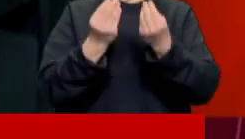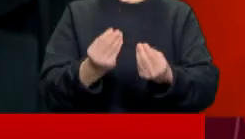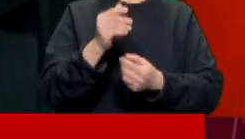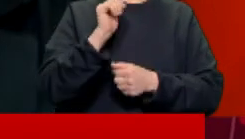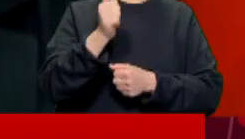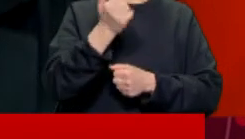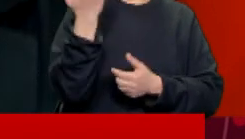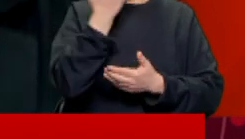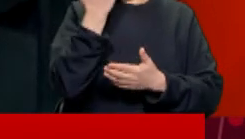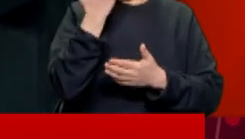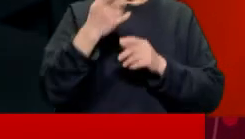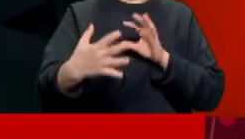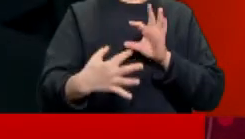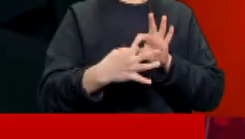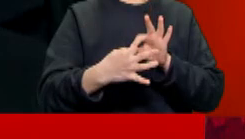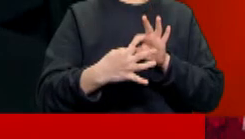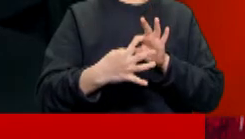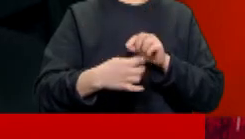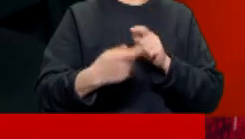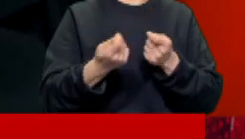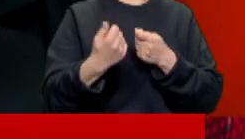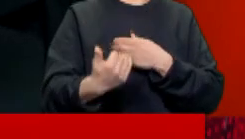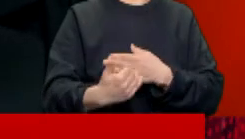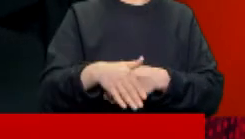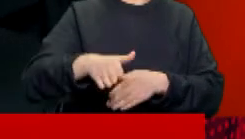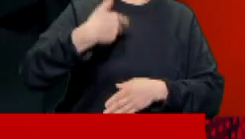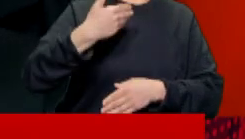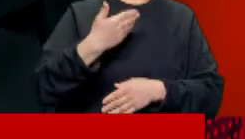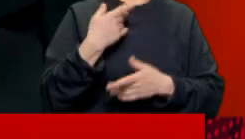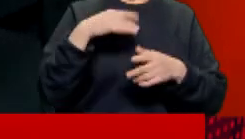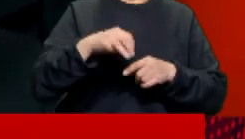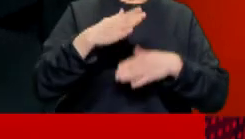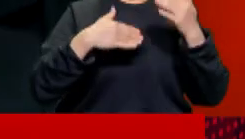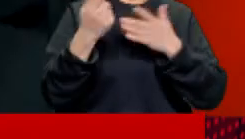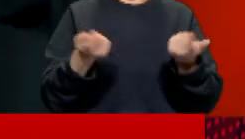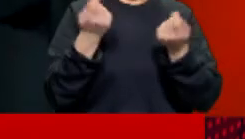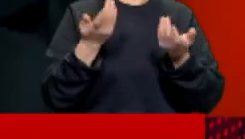okula ilişkimiz kesiliyor Siz inşaatta mı çalışıyorsunuz şu anda